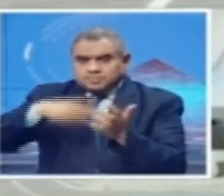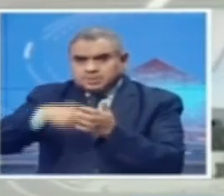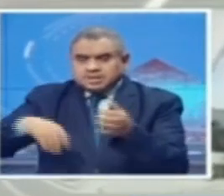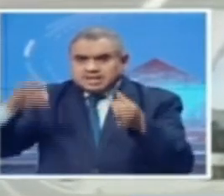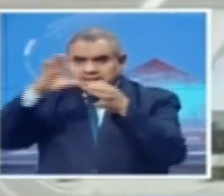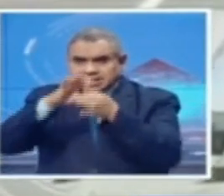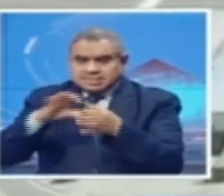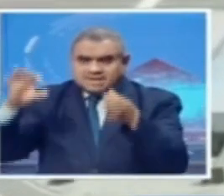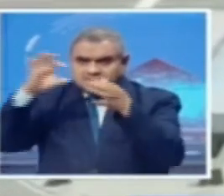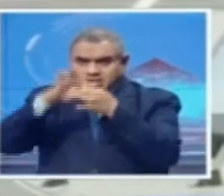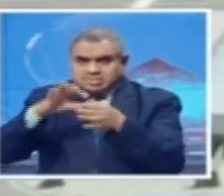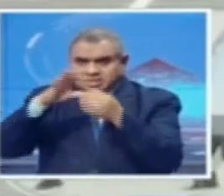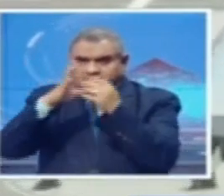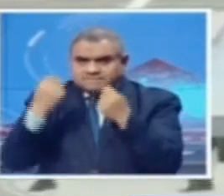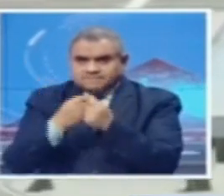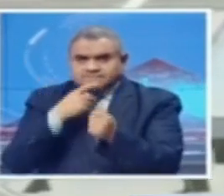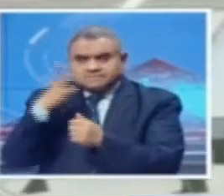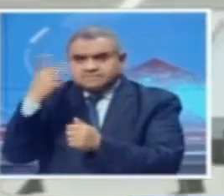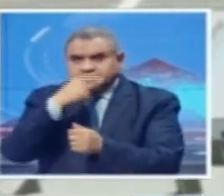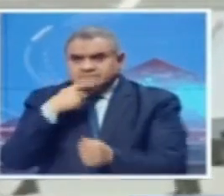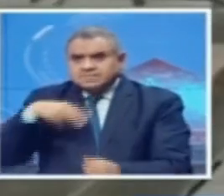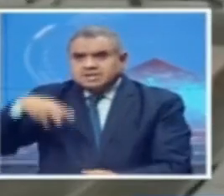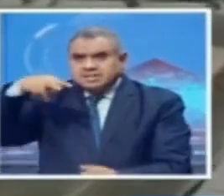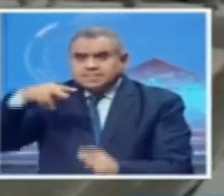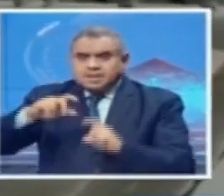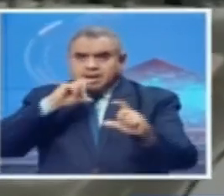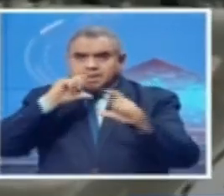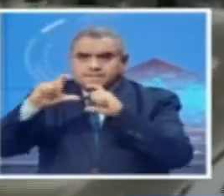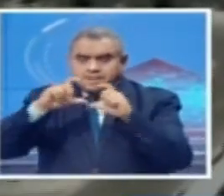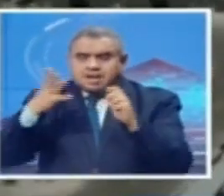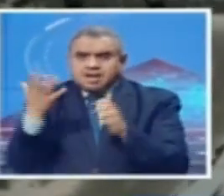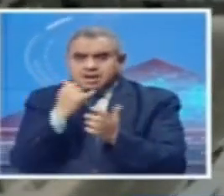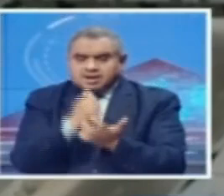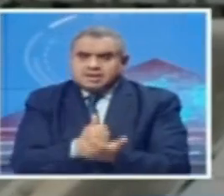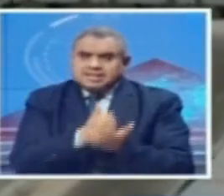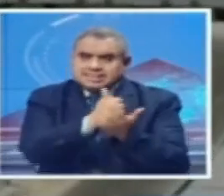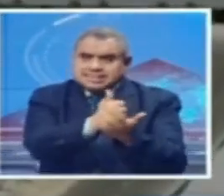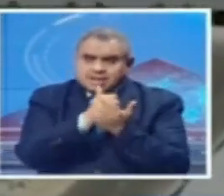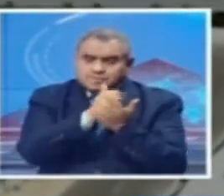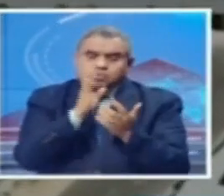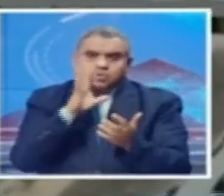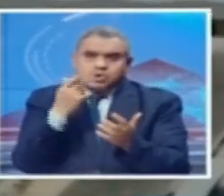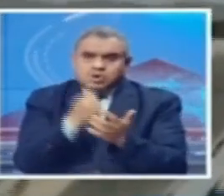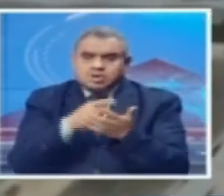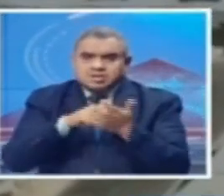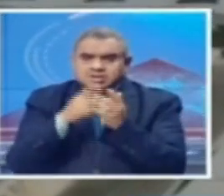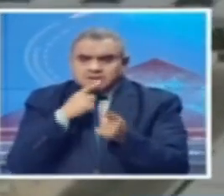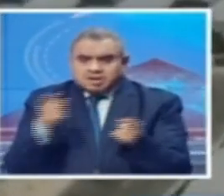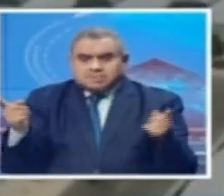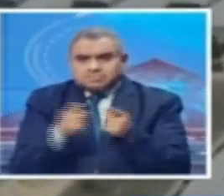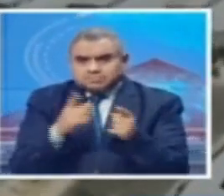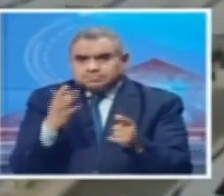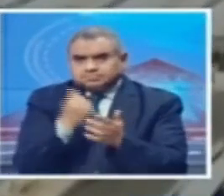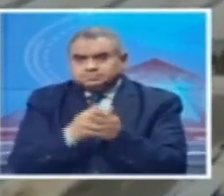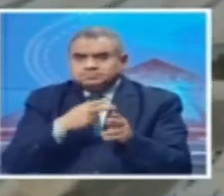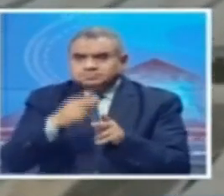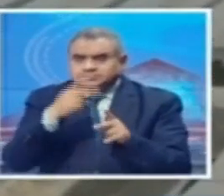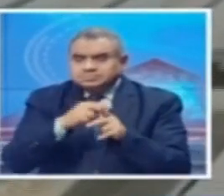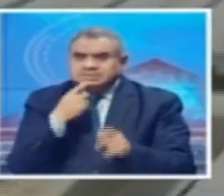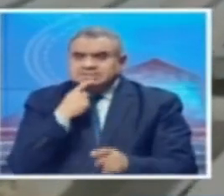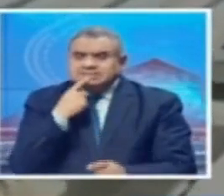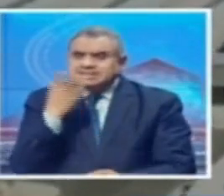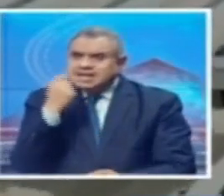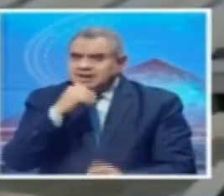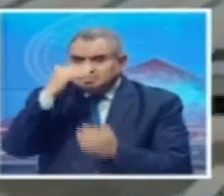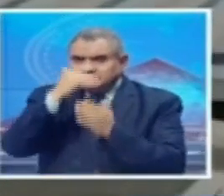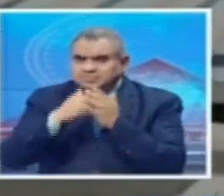8 بروتوكولات تعاون مع 8 بنوك لتوفير التمويل اللازم بفائدة بسيطة وعلى مدة سداد تصل